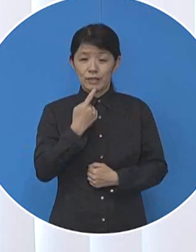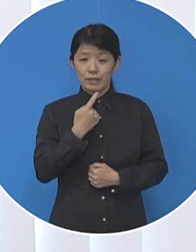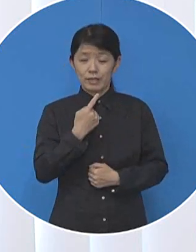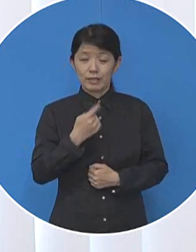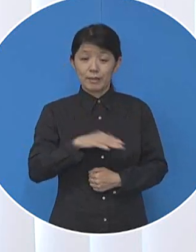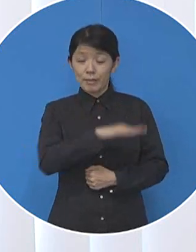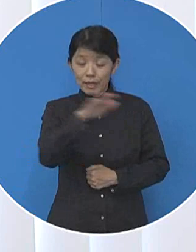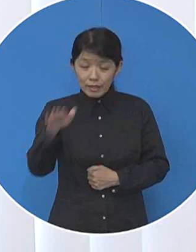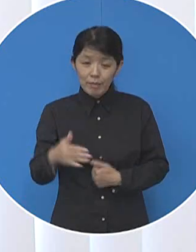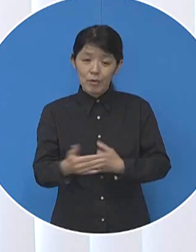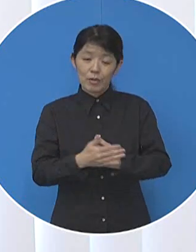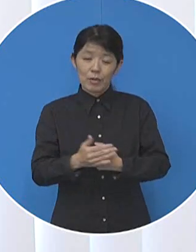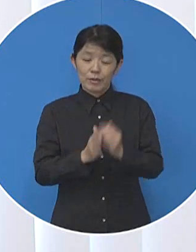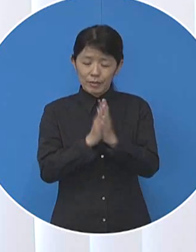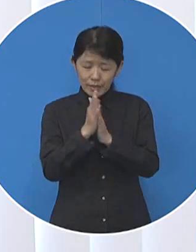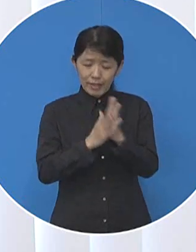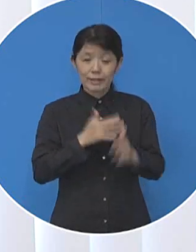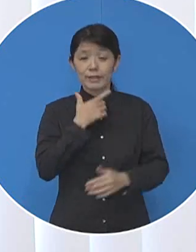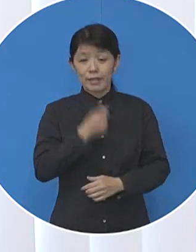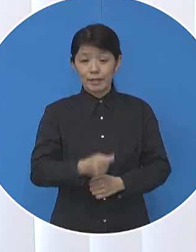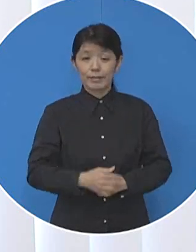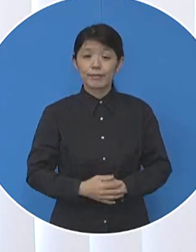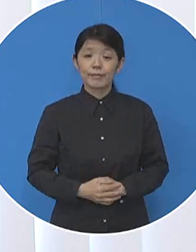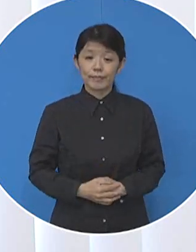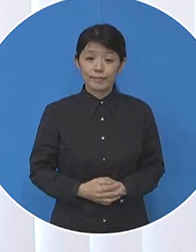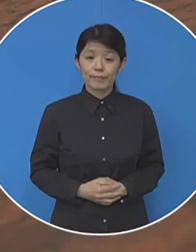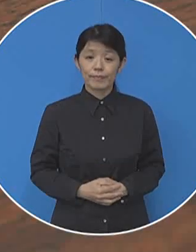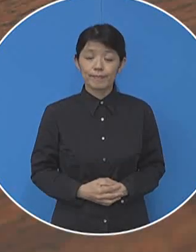、ぜひよろしくお願いいたします。